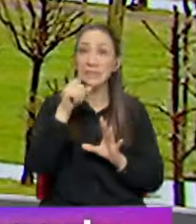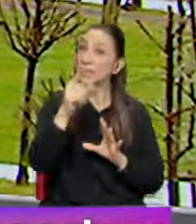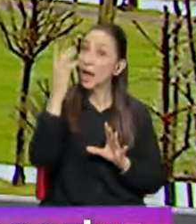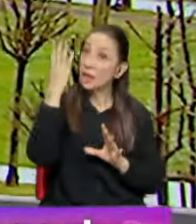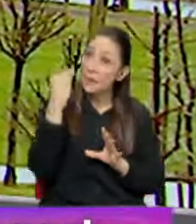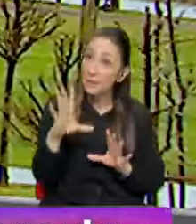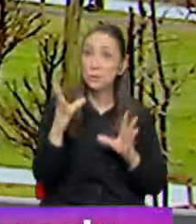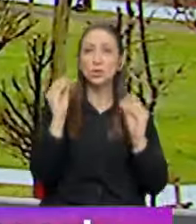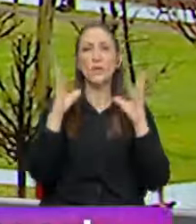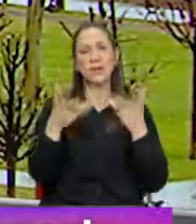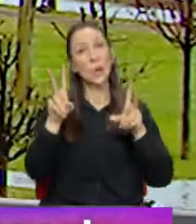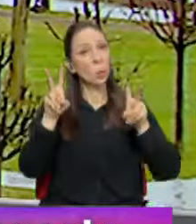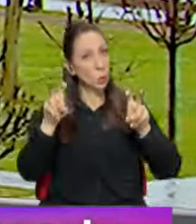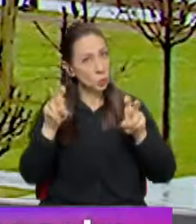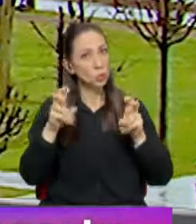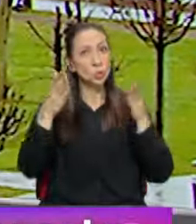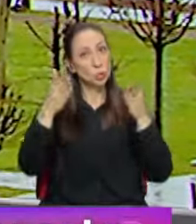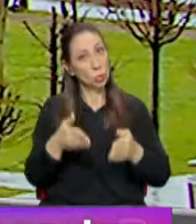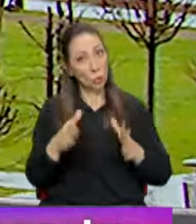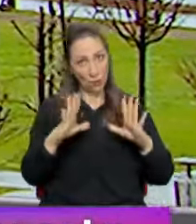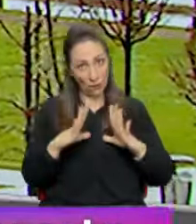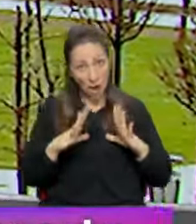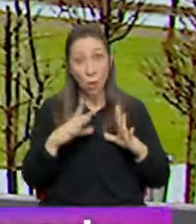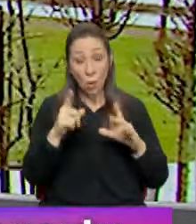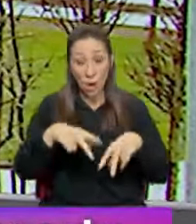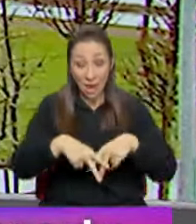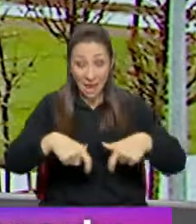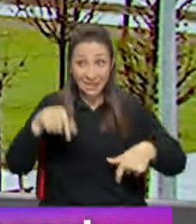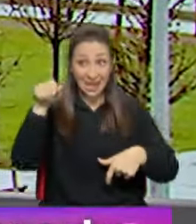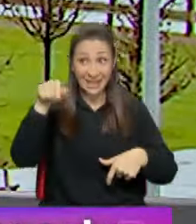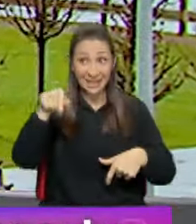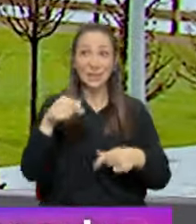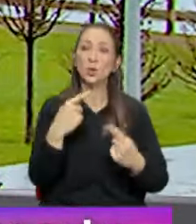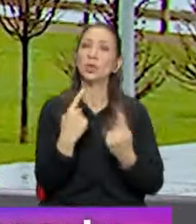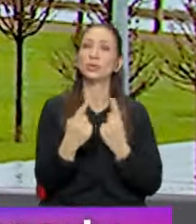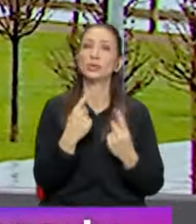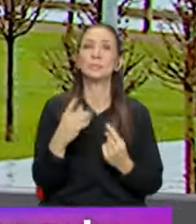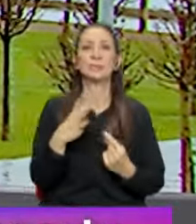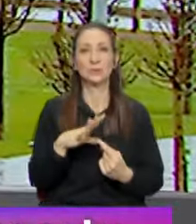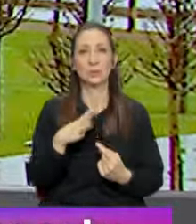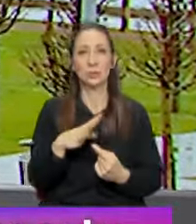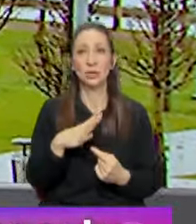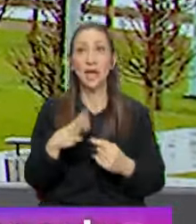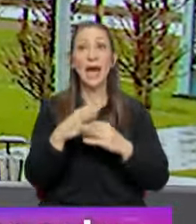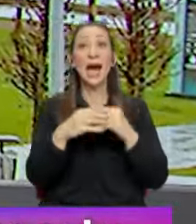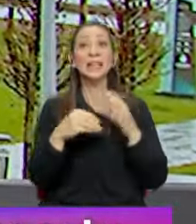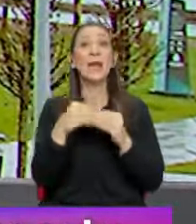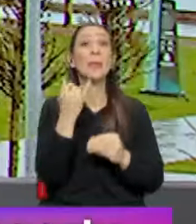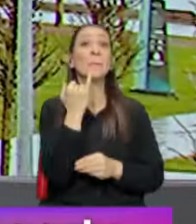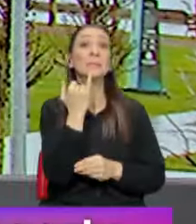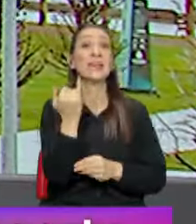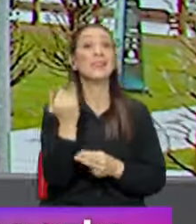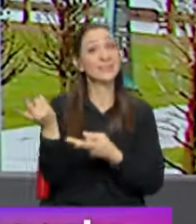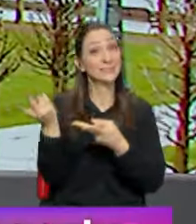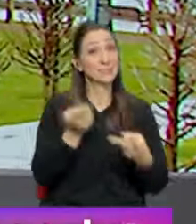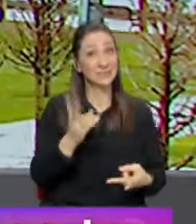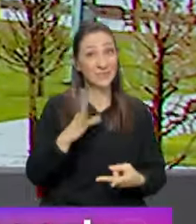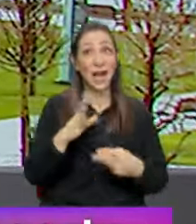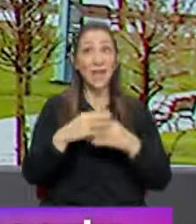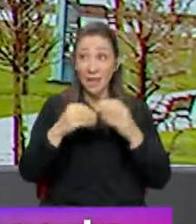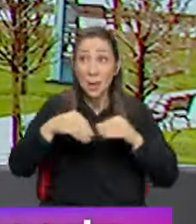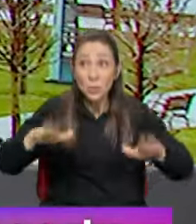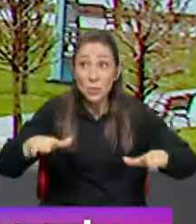anlayamadığınız pek çok konu, pek çok durum var. O başlık altında konuşalım da istiyoruz. Adana'dan bir misafir ağırlayacağız. Adana